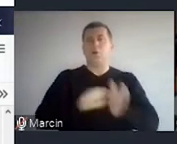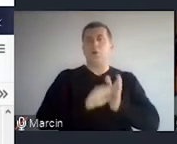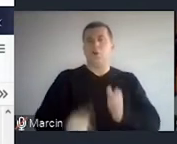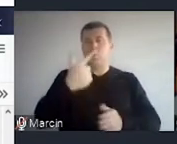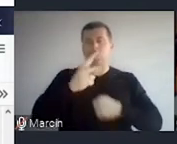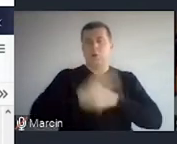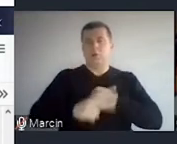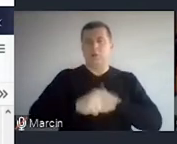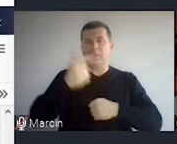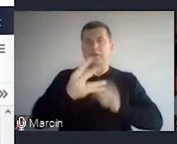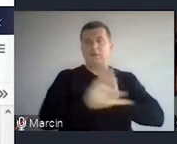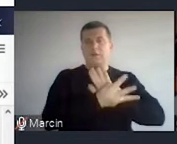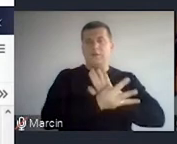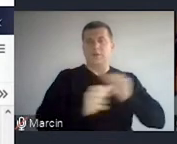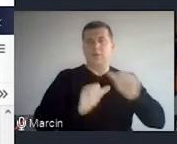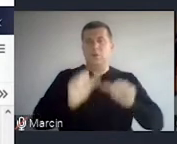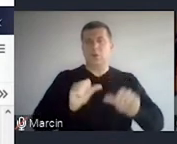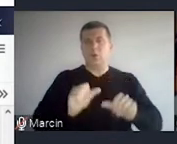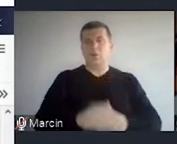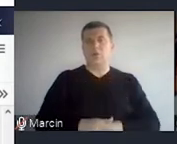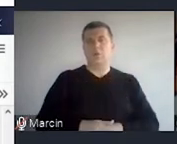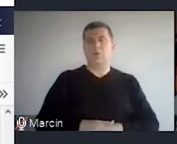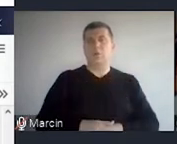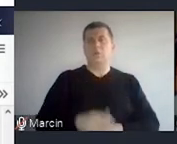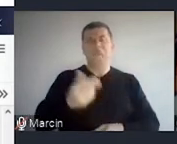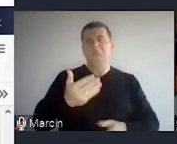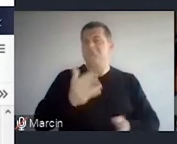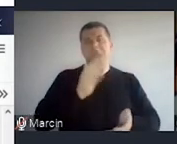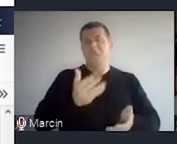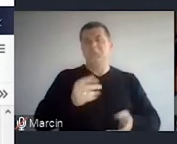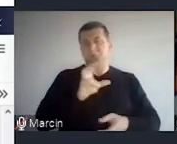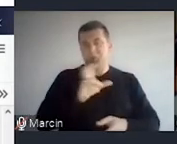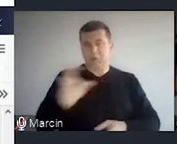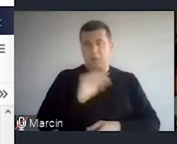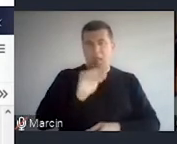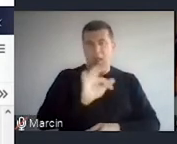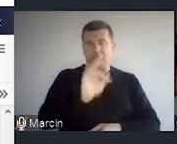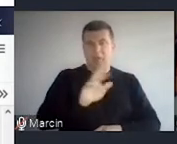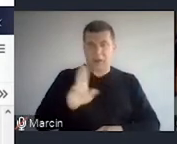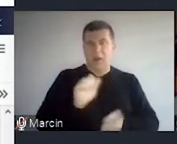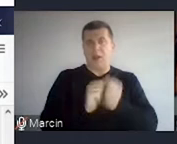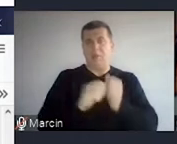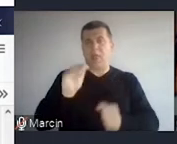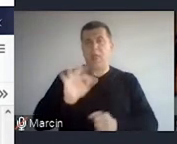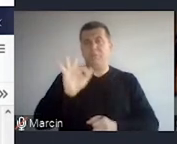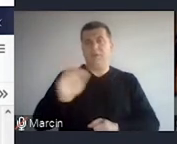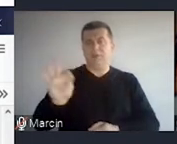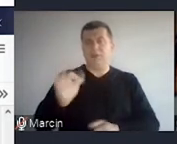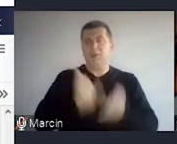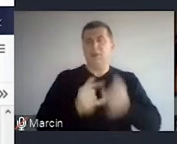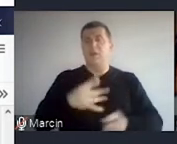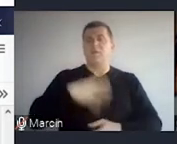2 sierpnia 2019, projekt niezależnie czy on jest FRR-u czy EFS-u, jeśli wartość